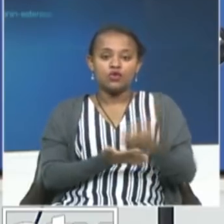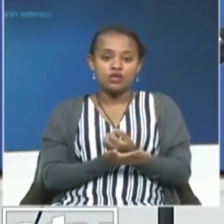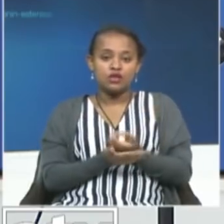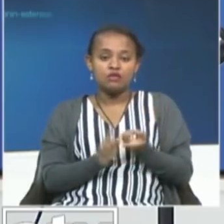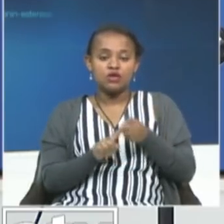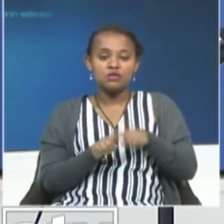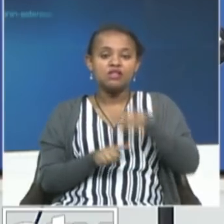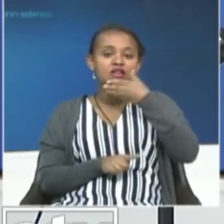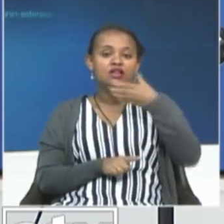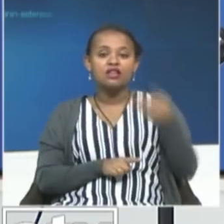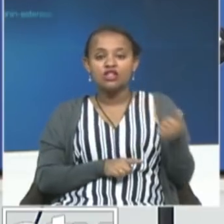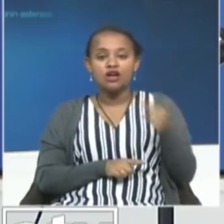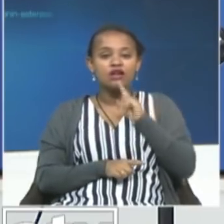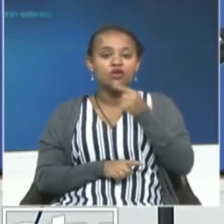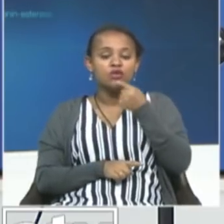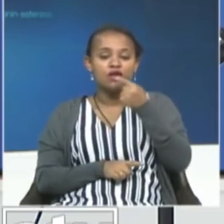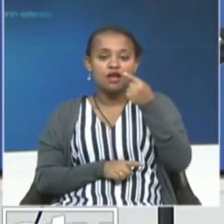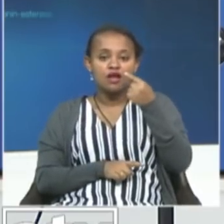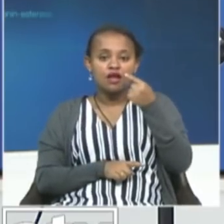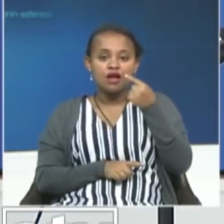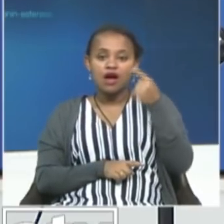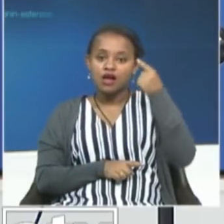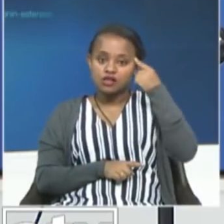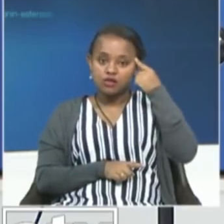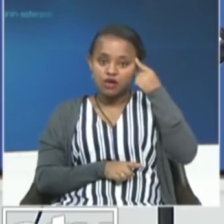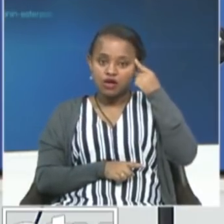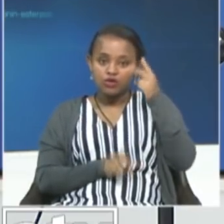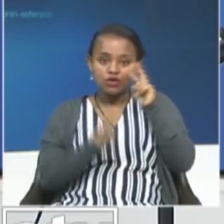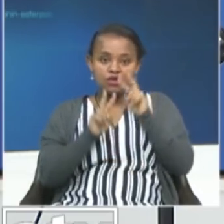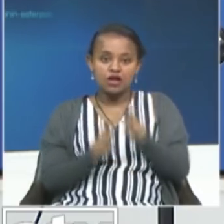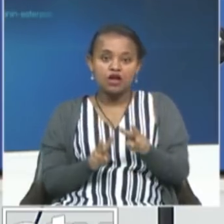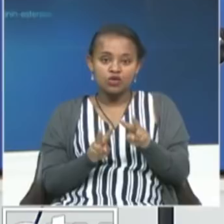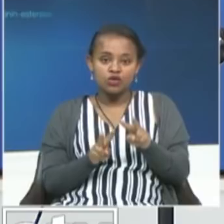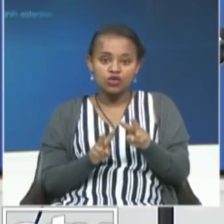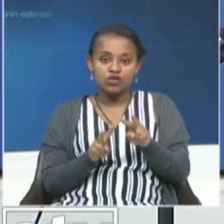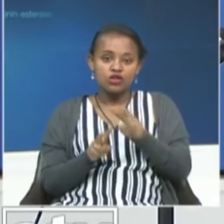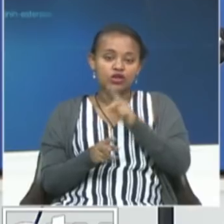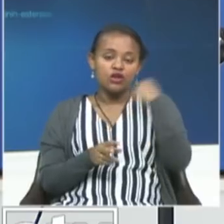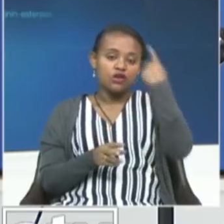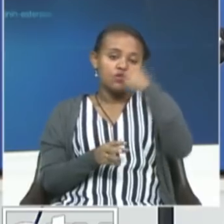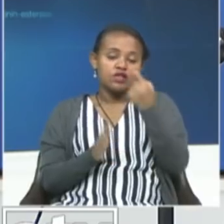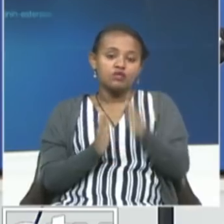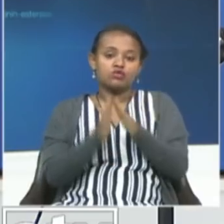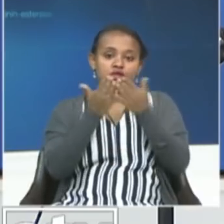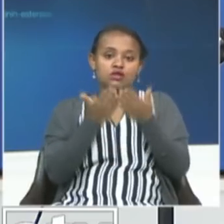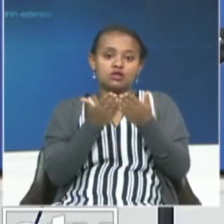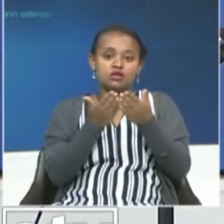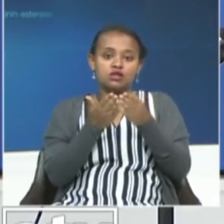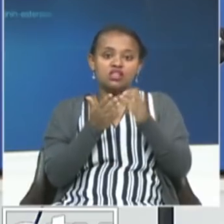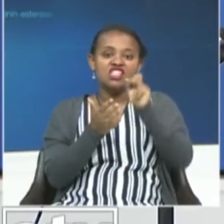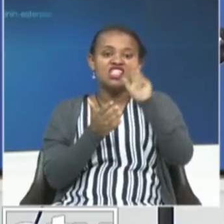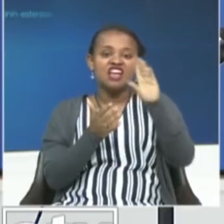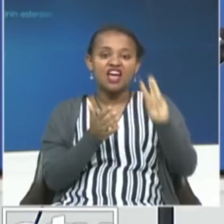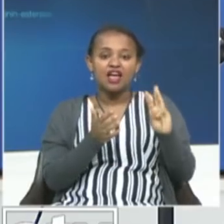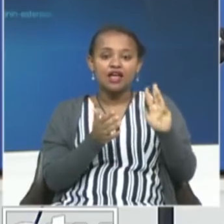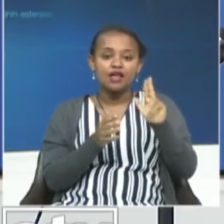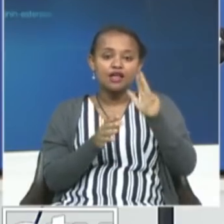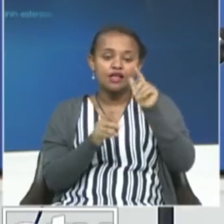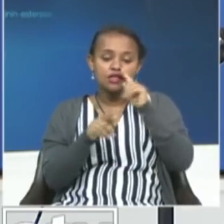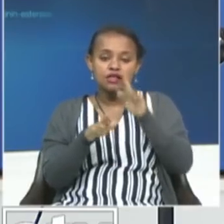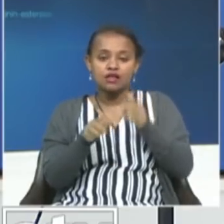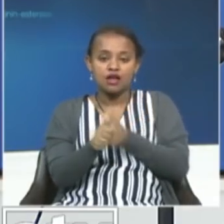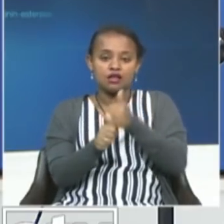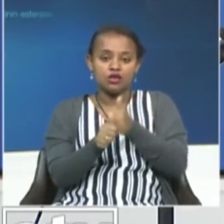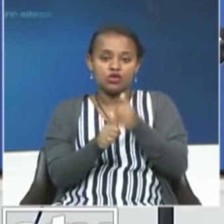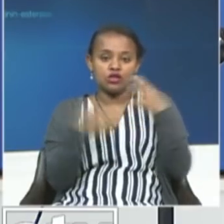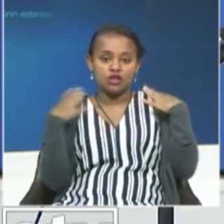የተሻለ ነው ብዬ አስባለሁ። ተመልካቾች፣ አድማጮች እንዲሁም የፌስቡክ የማህበራዊ ድረገጽ ተከታታዮች ዝግጅታችን ጤናው